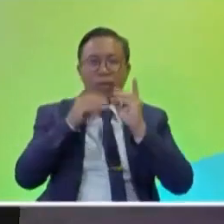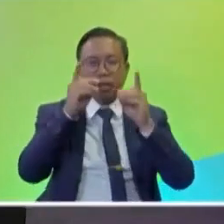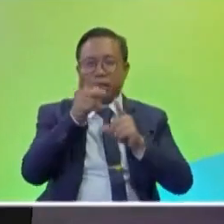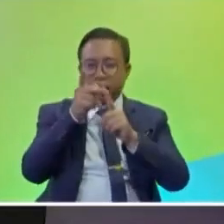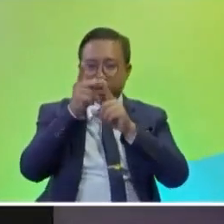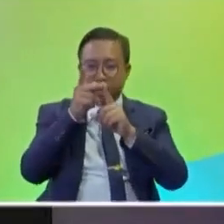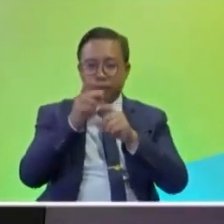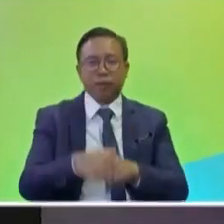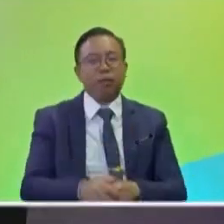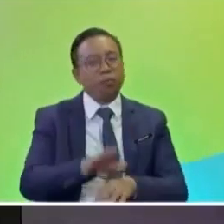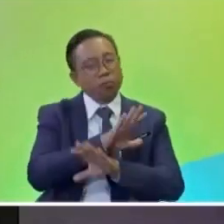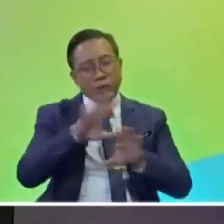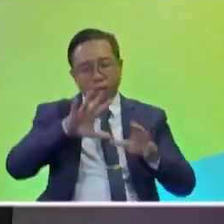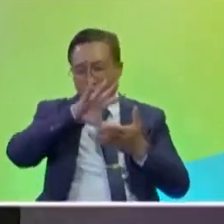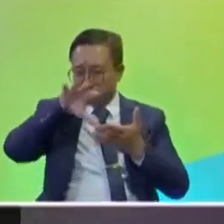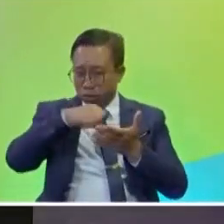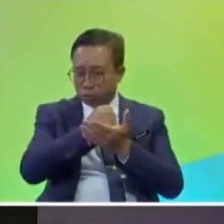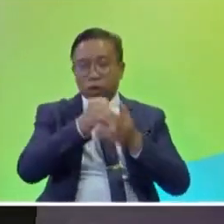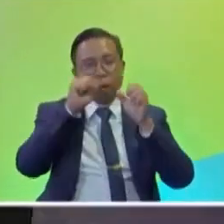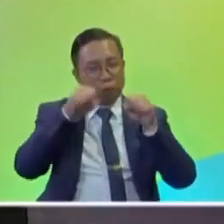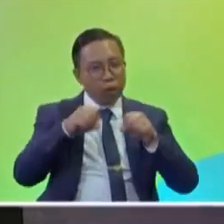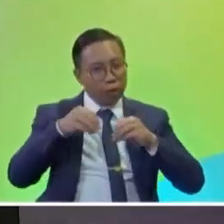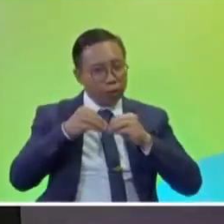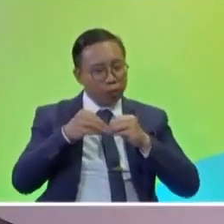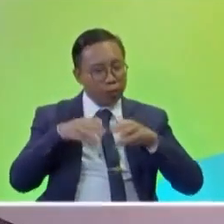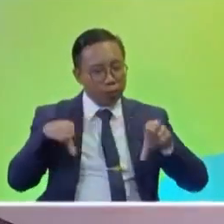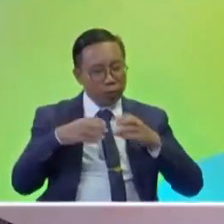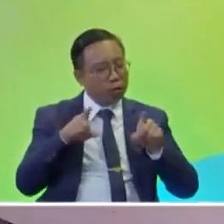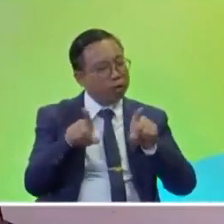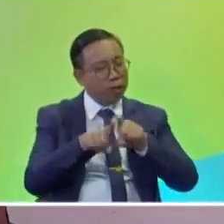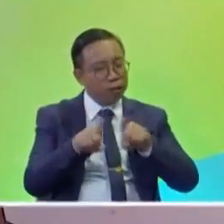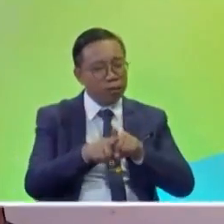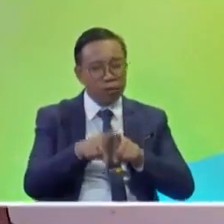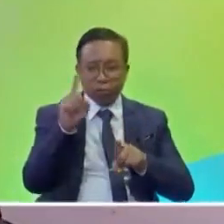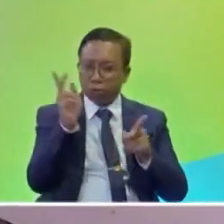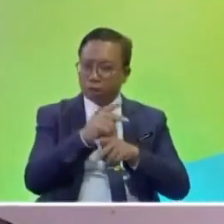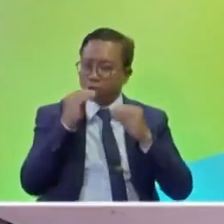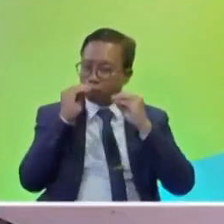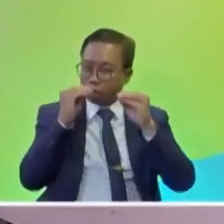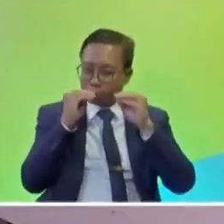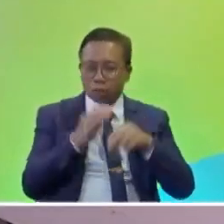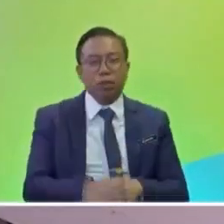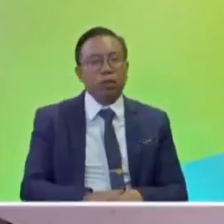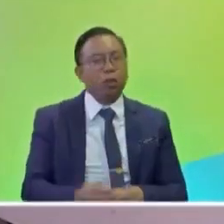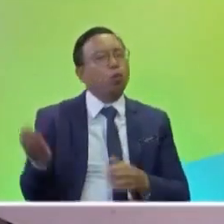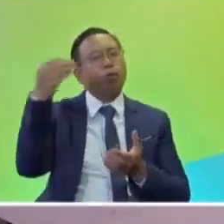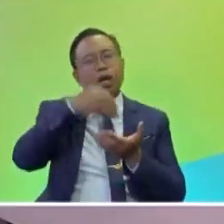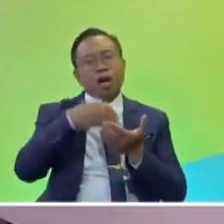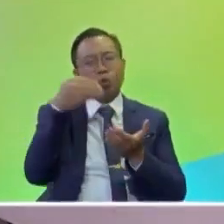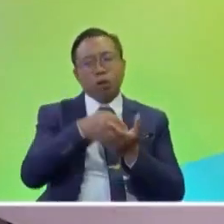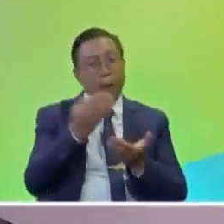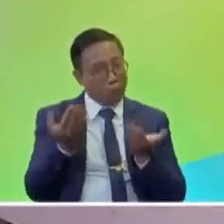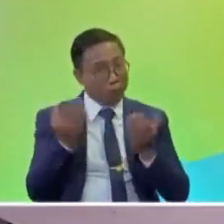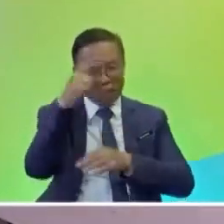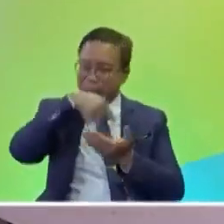tadi, tak semua yang boleh buat serentak macam ni. Sekali cikgu ajar terus dapat. Kadang-kadang dia berulang kali. Mungkin hari ni